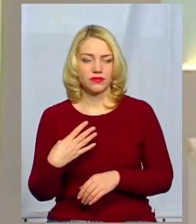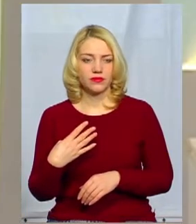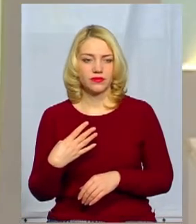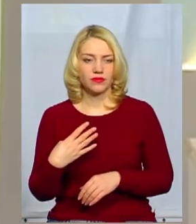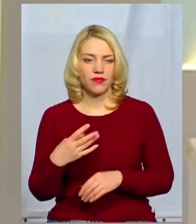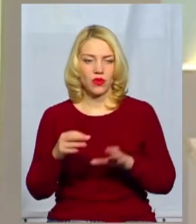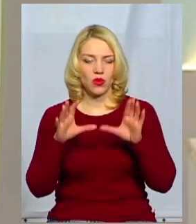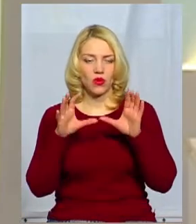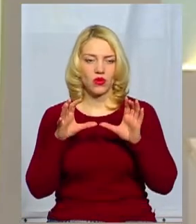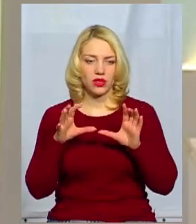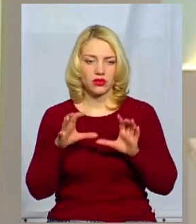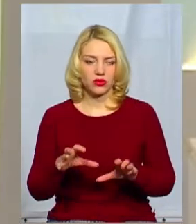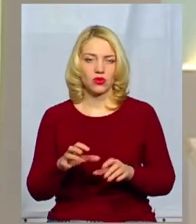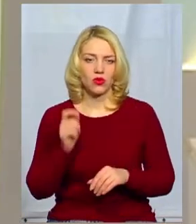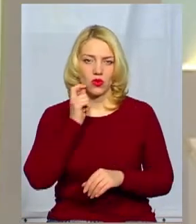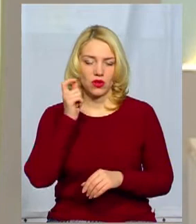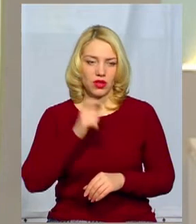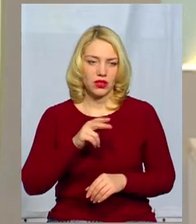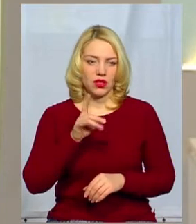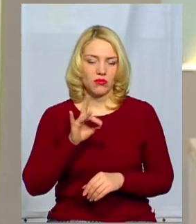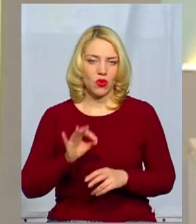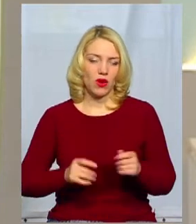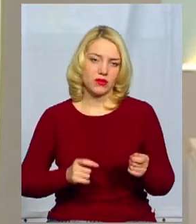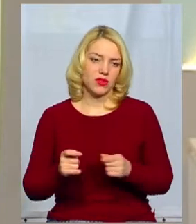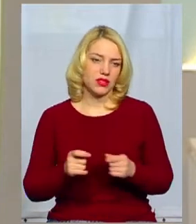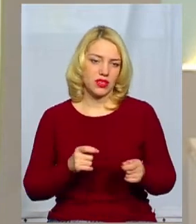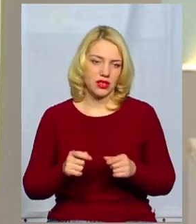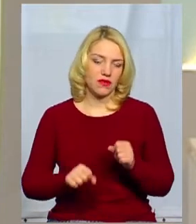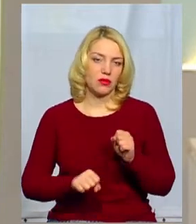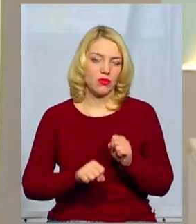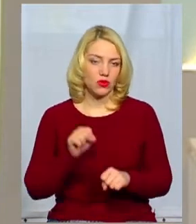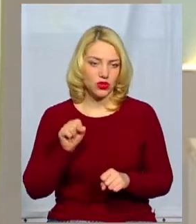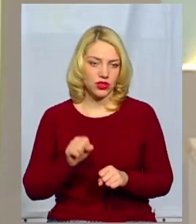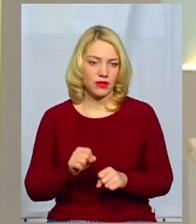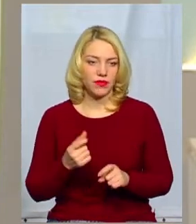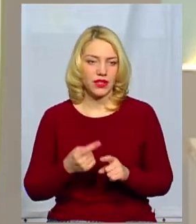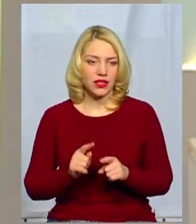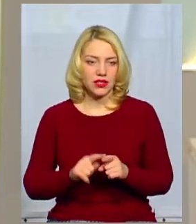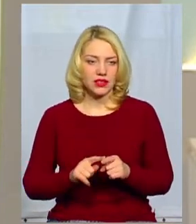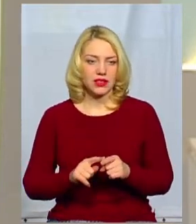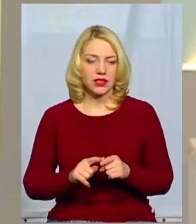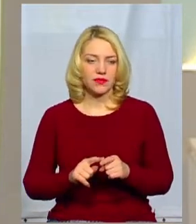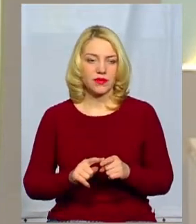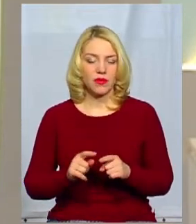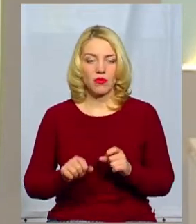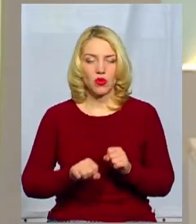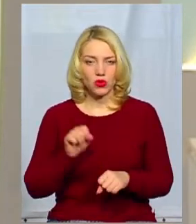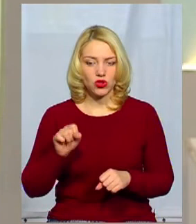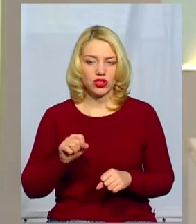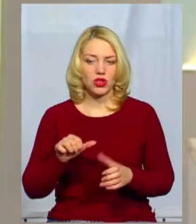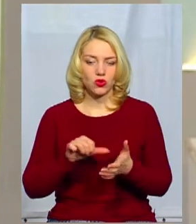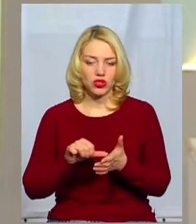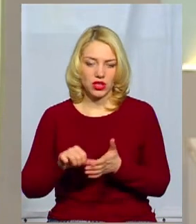124 Кодексу України про адміністративні порушення. Це порушення учасниками дорожнього руху